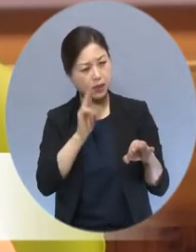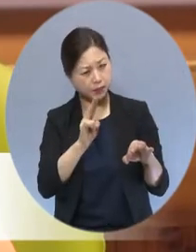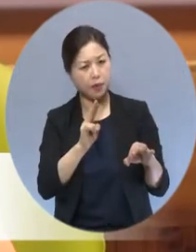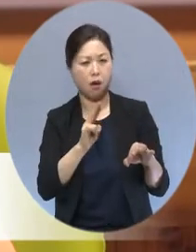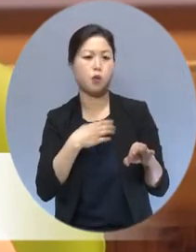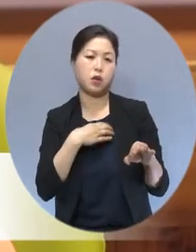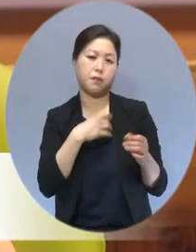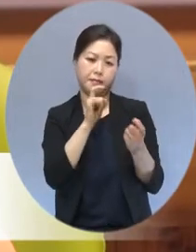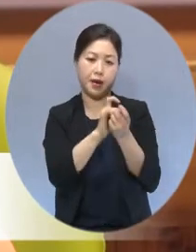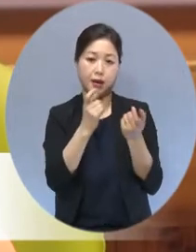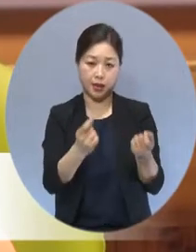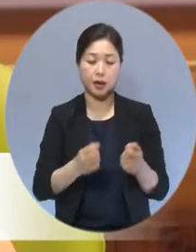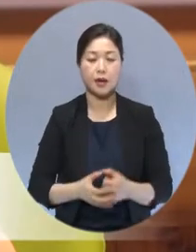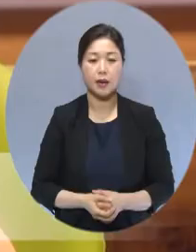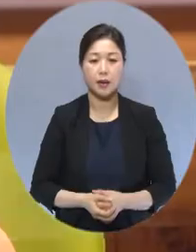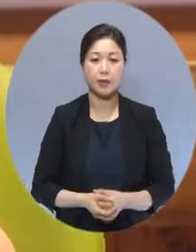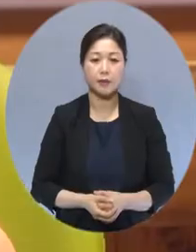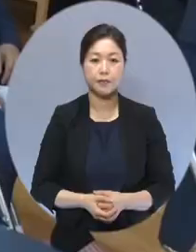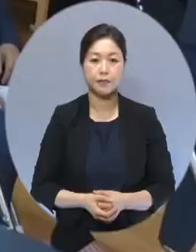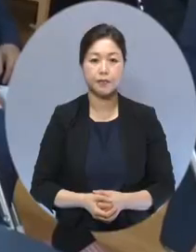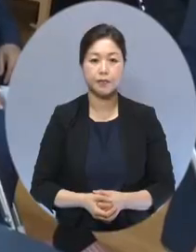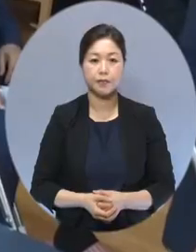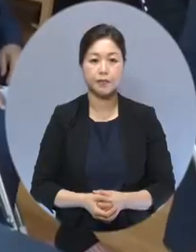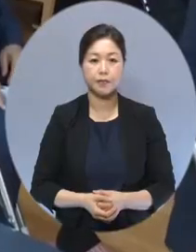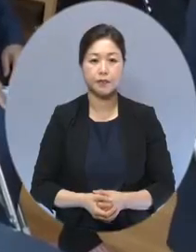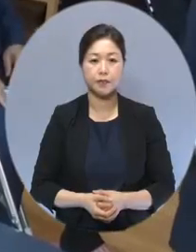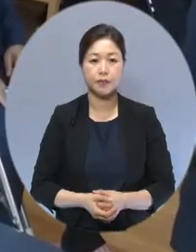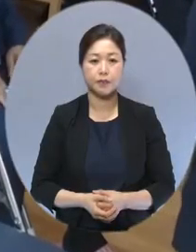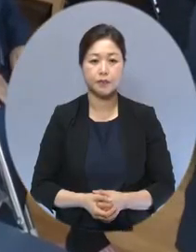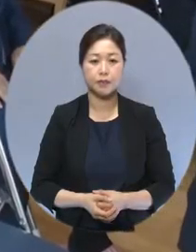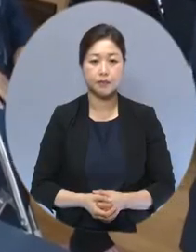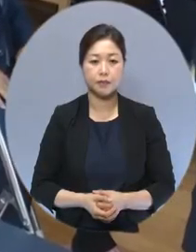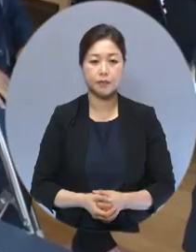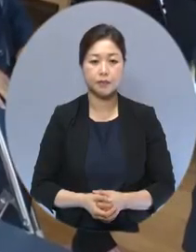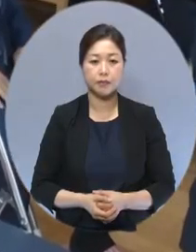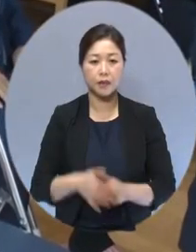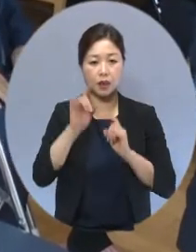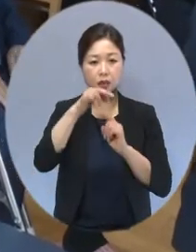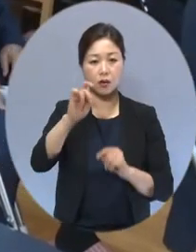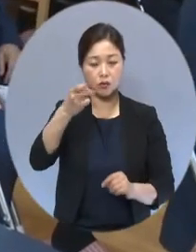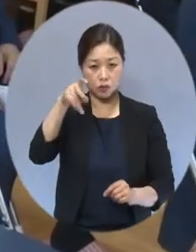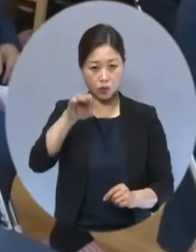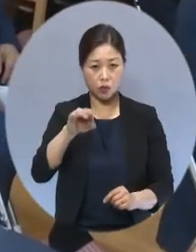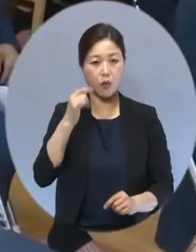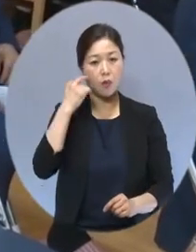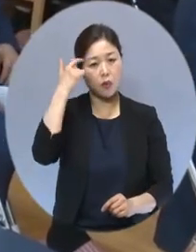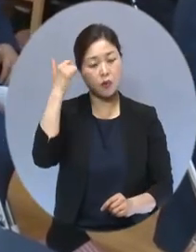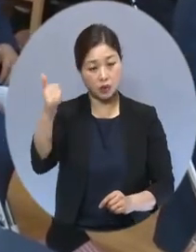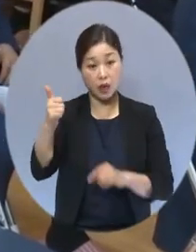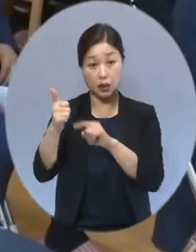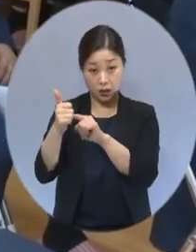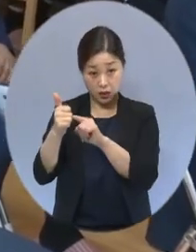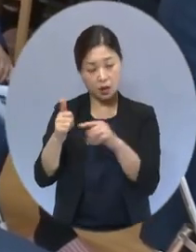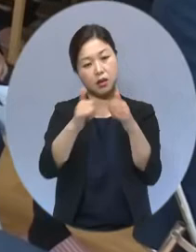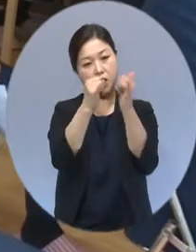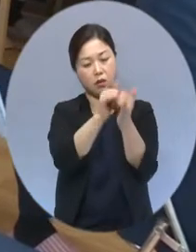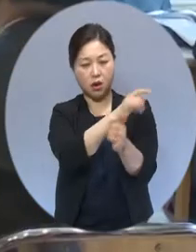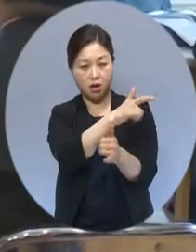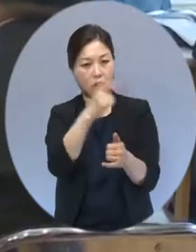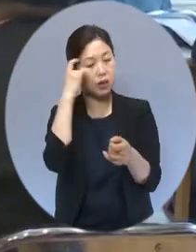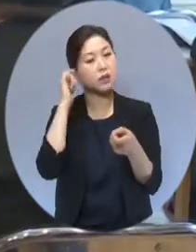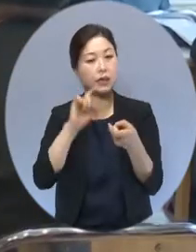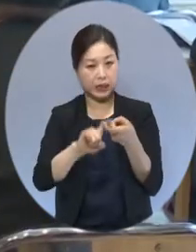대한민국의 현재 상황이라고 할 수 있습니다. 한편 이성용 목사는 여러 사회 문제에 관심을